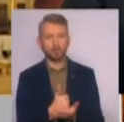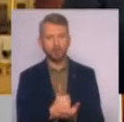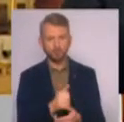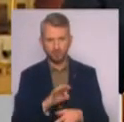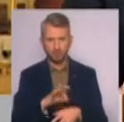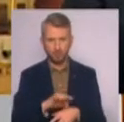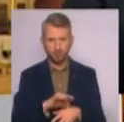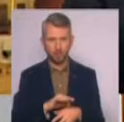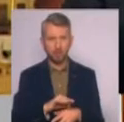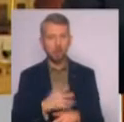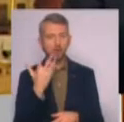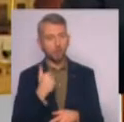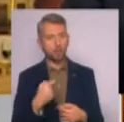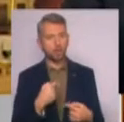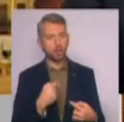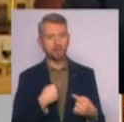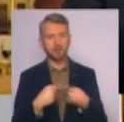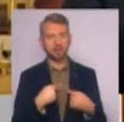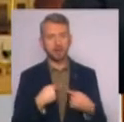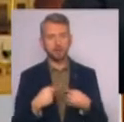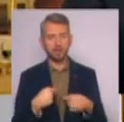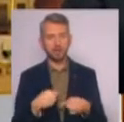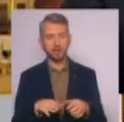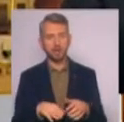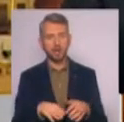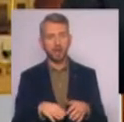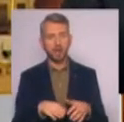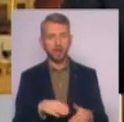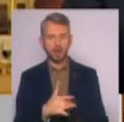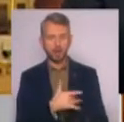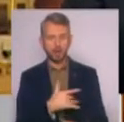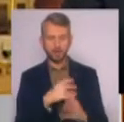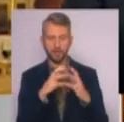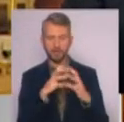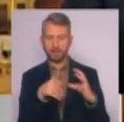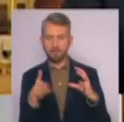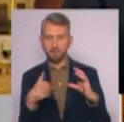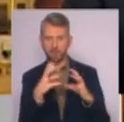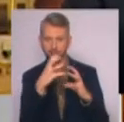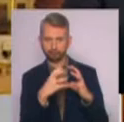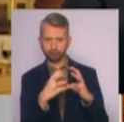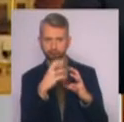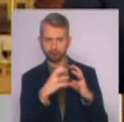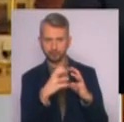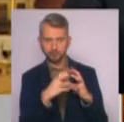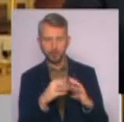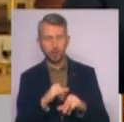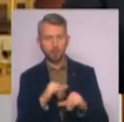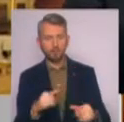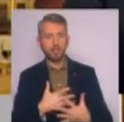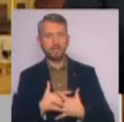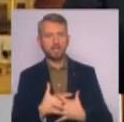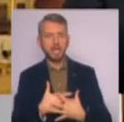вже казали, коли страждає праві відділи серця, то і розвивається дихальна недостатність, також